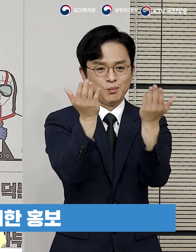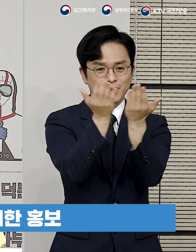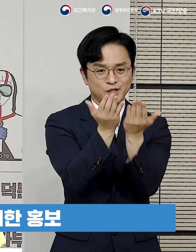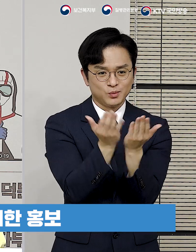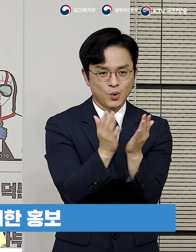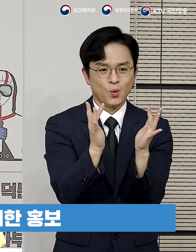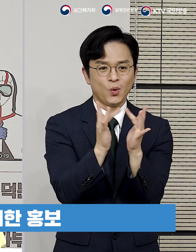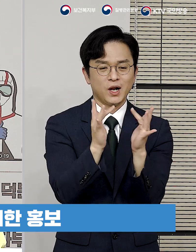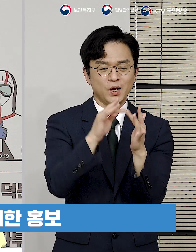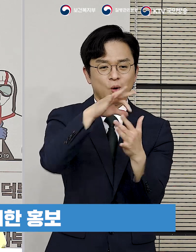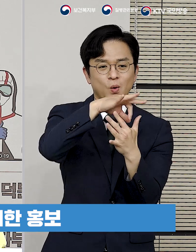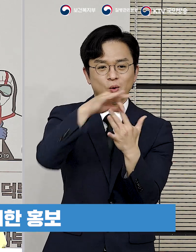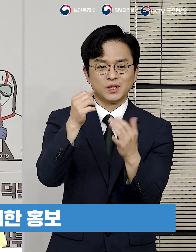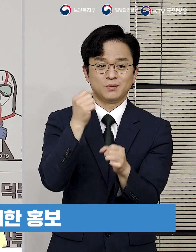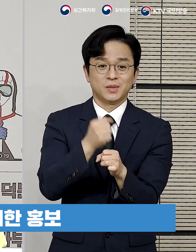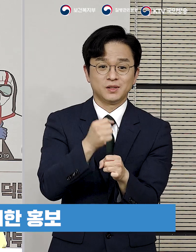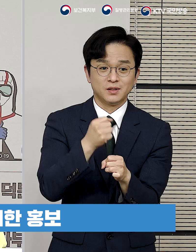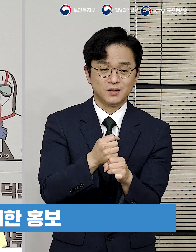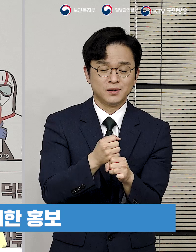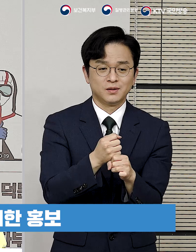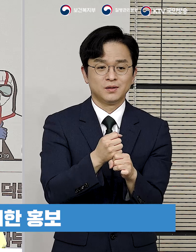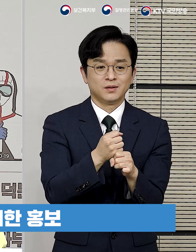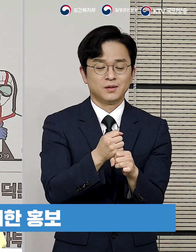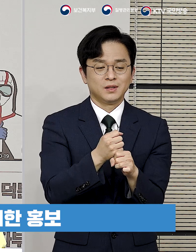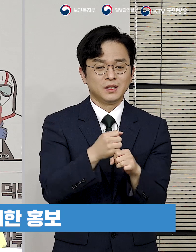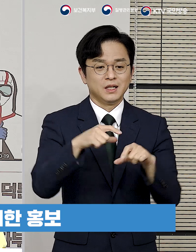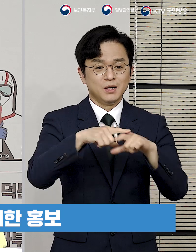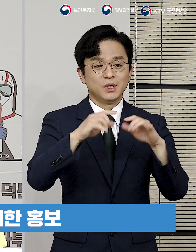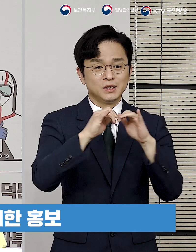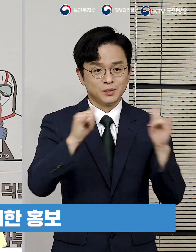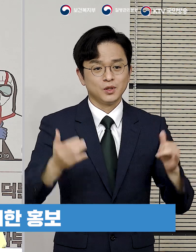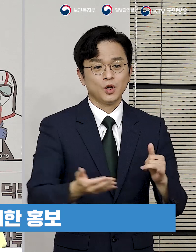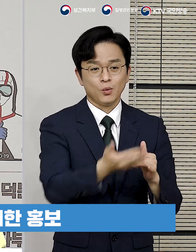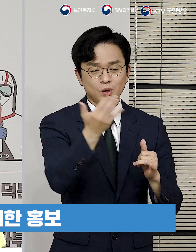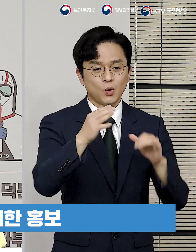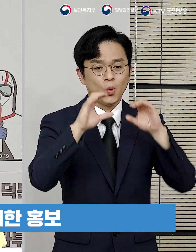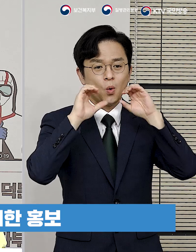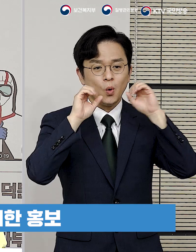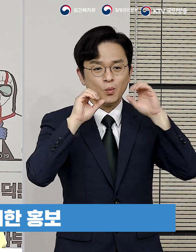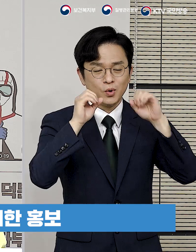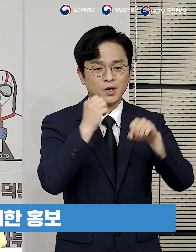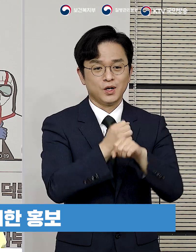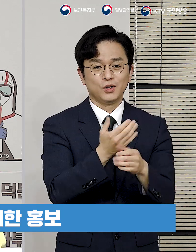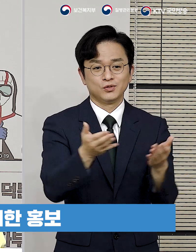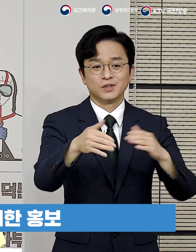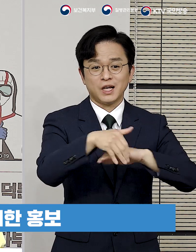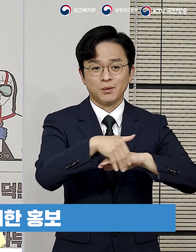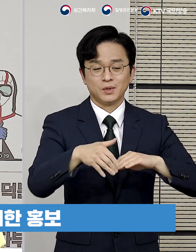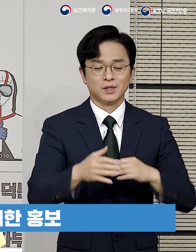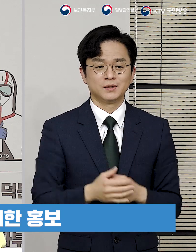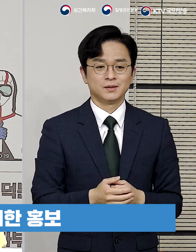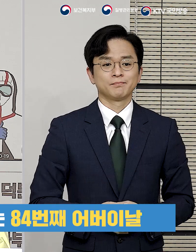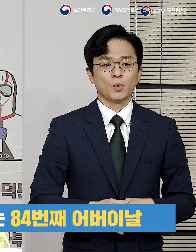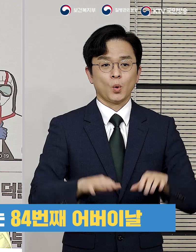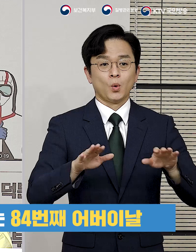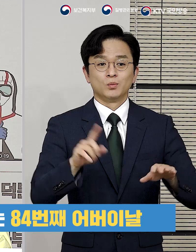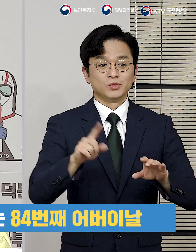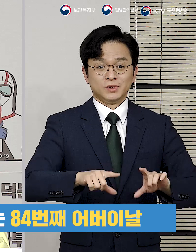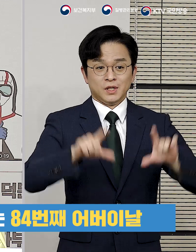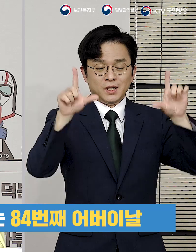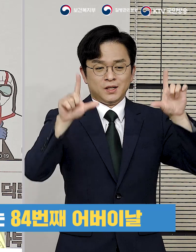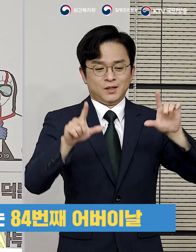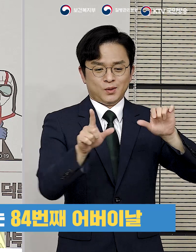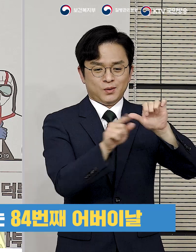맞춤형 온라인 콘텐츠 등을 제작하여 외식, 소비자 단체 등에 전파할 예정입니다.